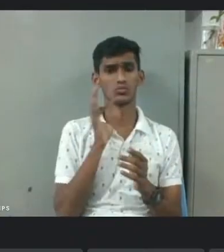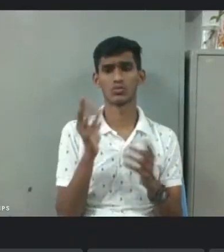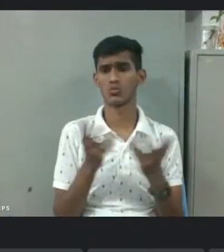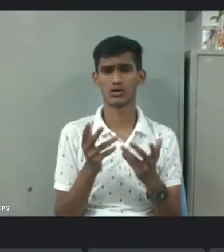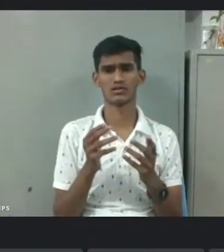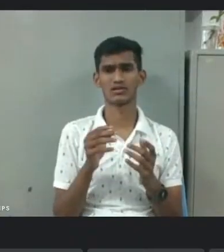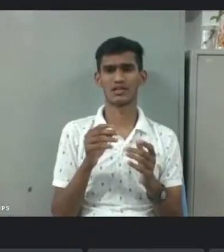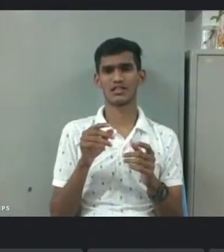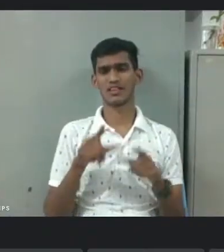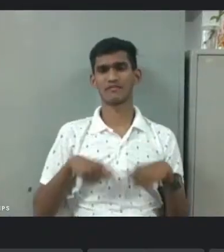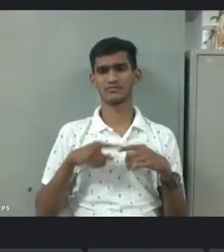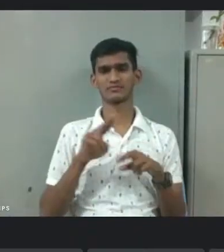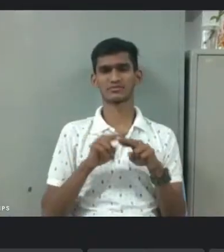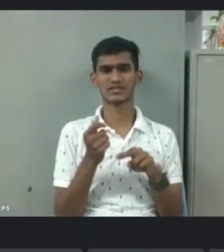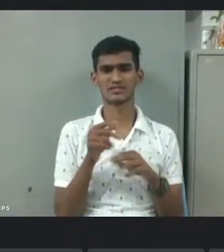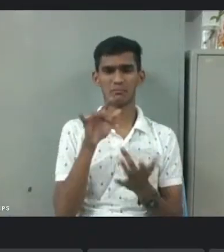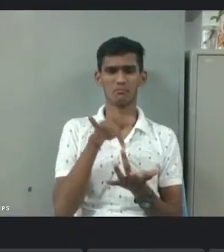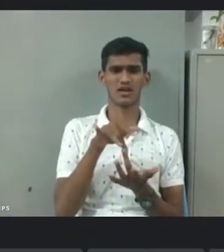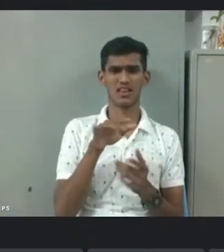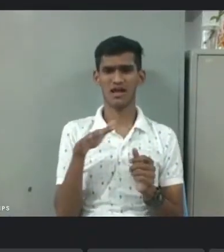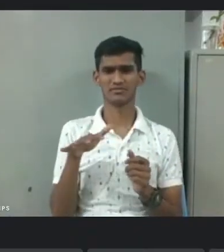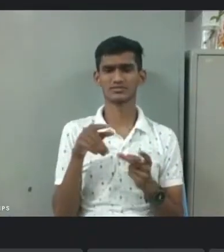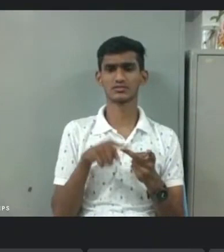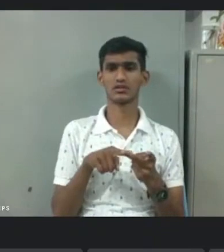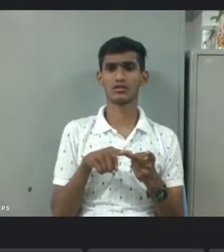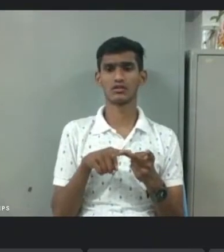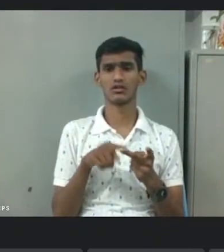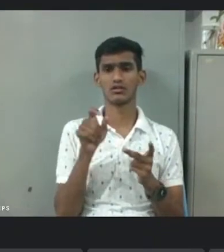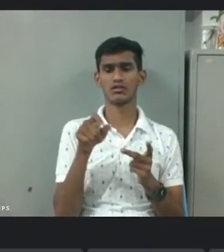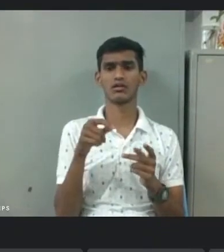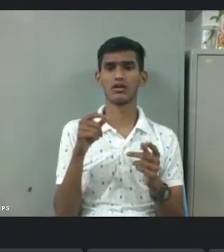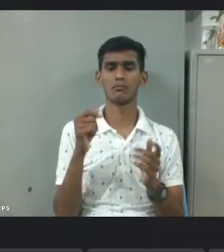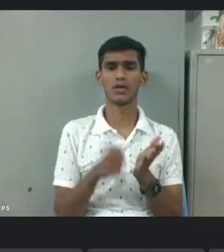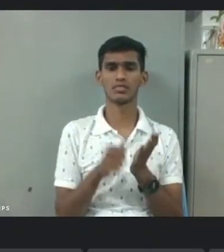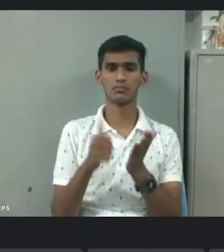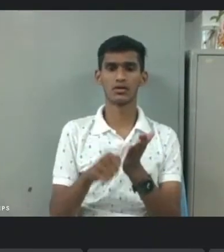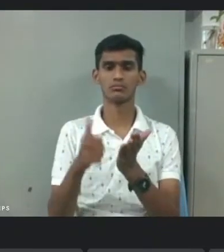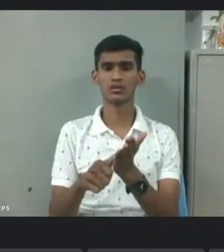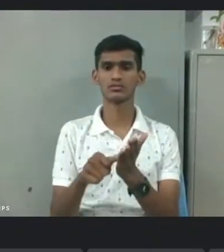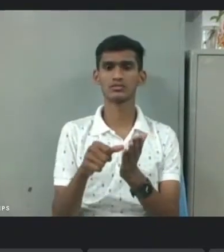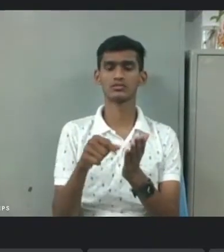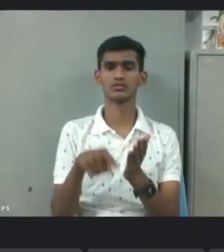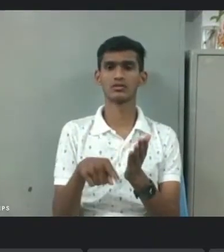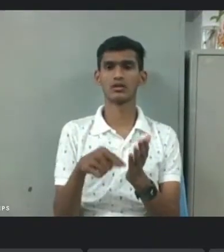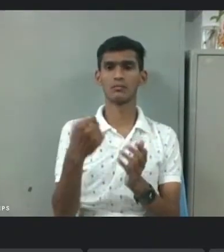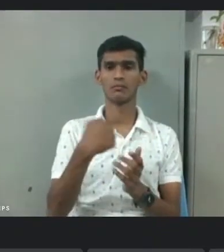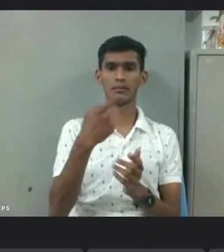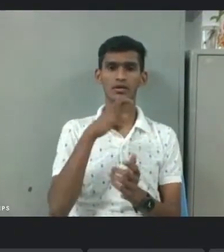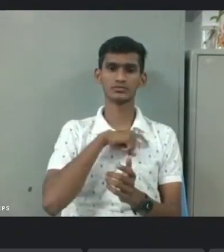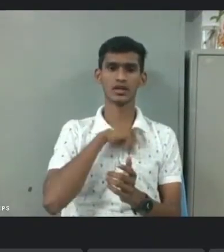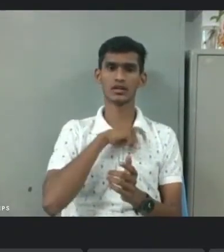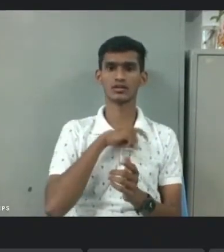ക്ലാസ് ആയിട്ടുള്ള ഒരാളാണെങ്കിൽ ഈ എല്ലാ മാസവും കിട്ടിക്കൊണ്ടിരുന്ന വരുമാനം കുറയുമ്പോൾ തന്നെ ക്വാളിറ്റി